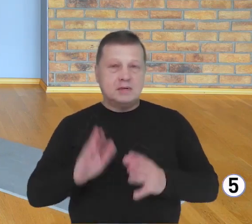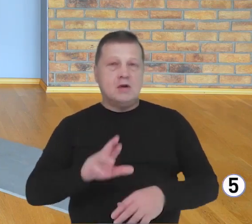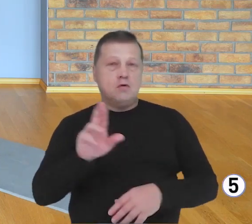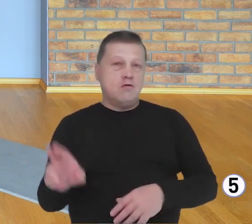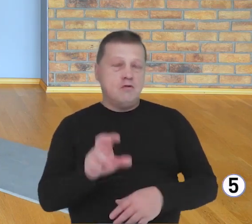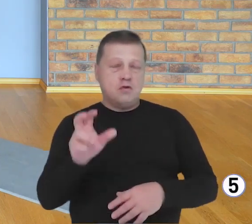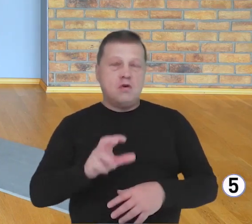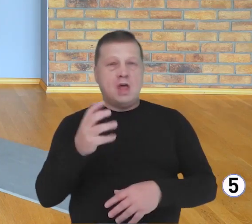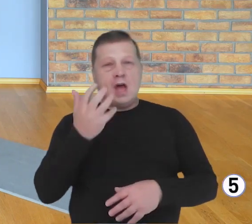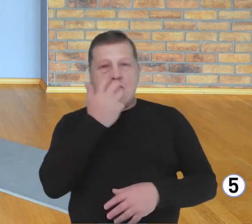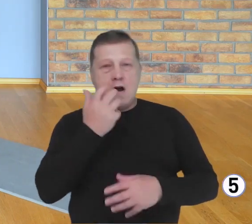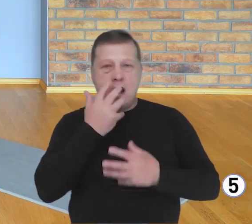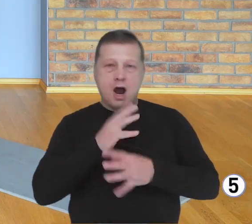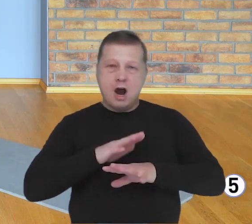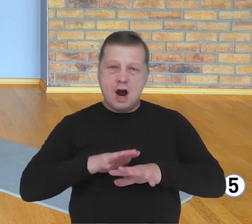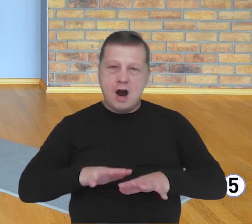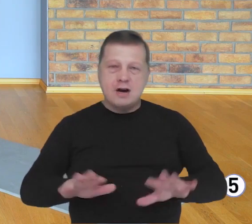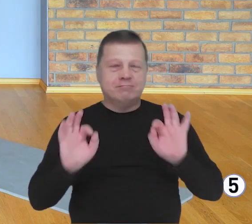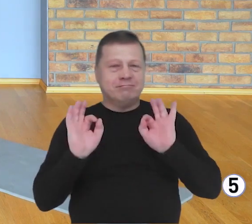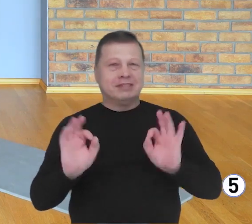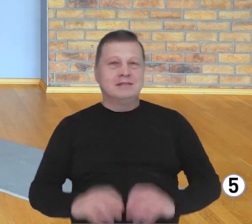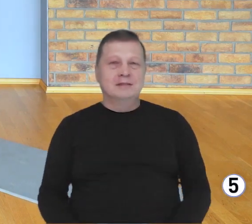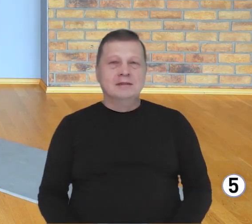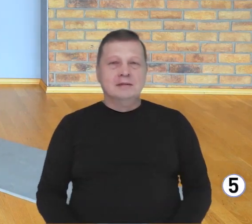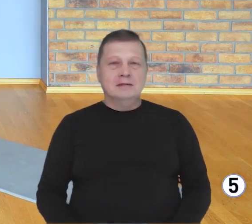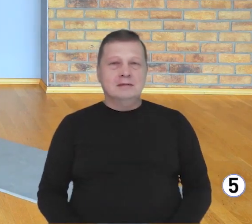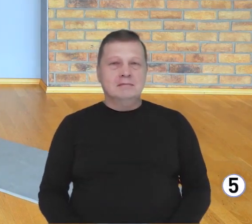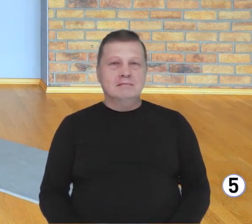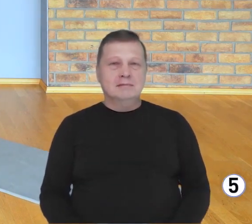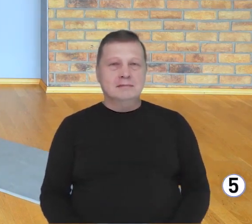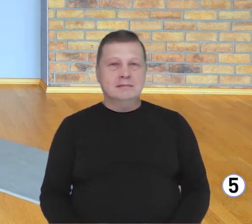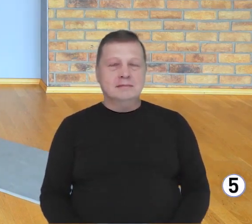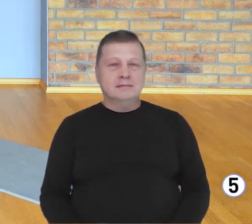podczas rozgrzewki poruszone, rozgrzane, rozruszane.